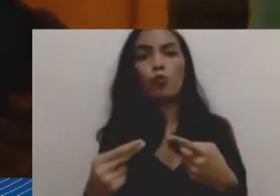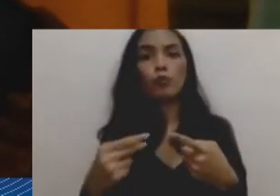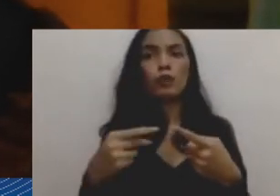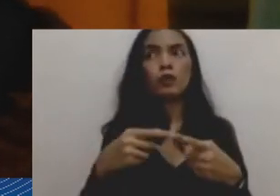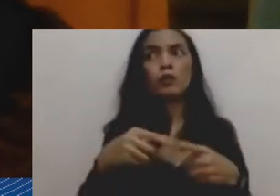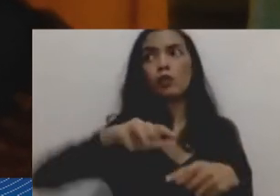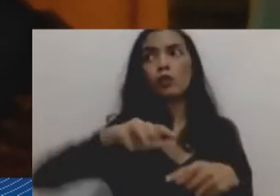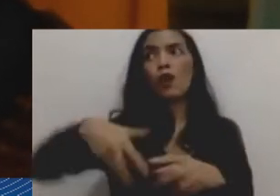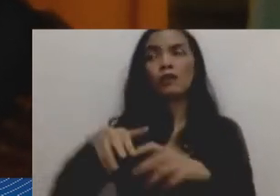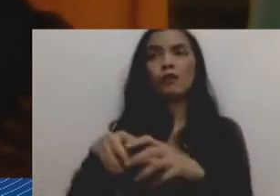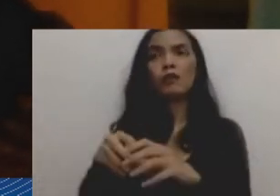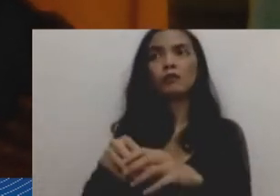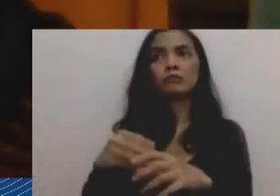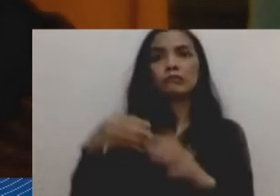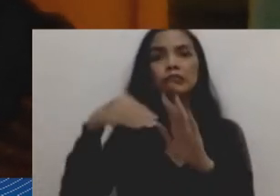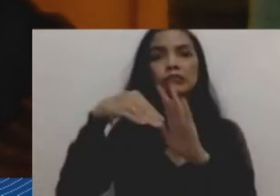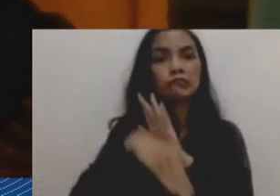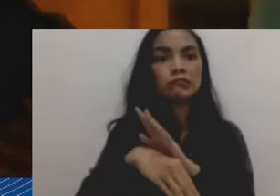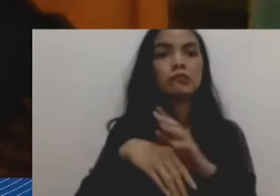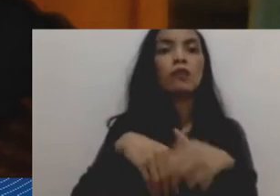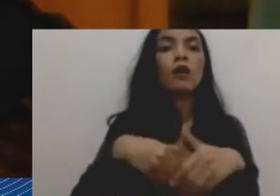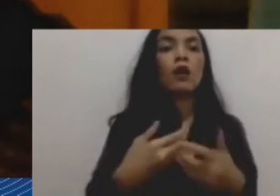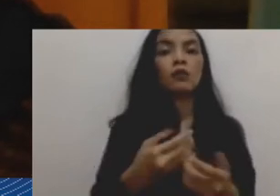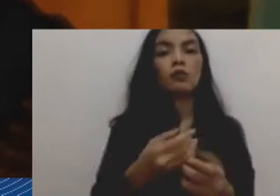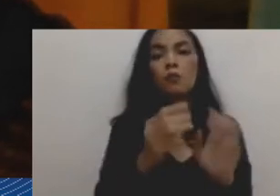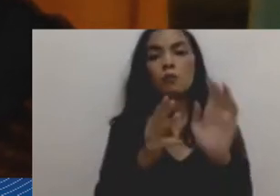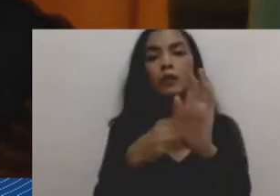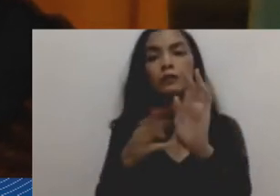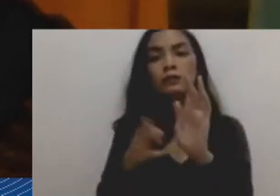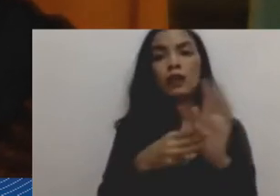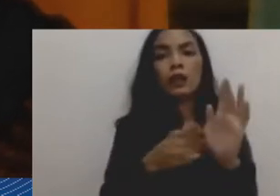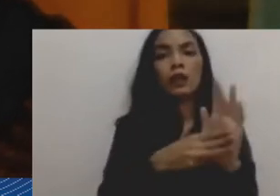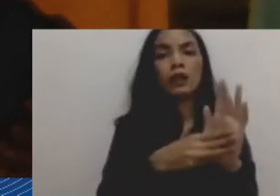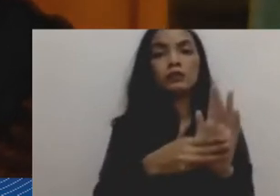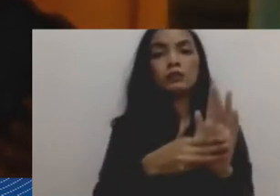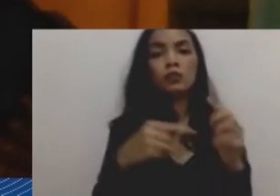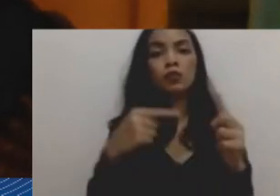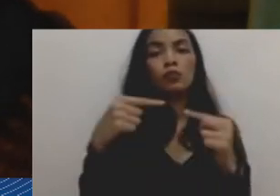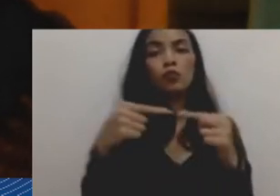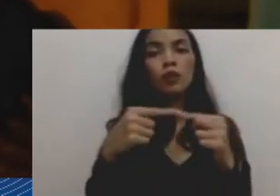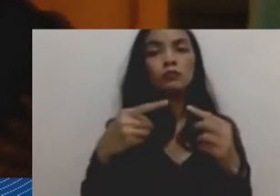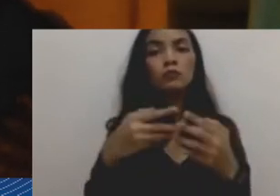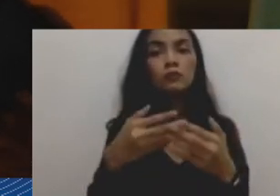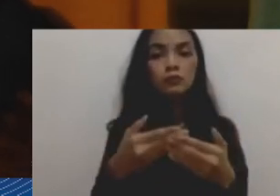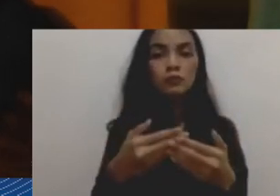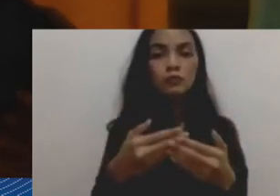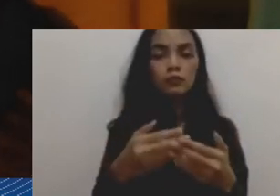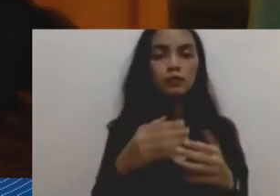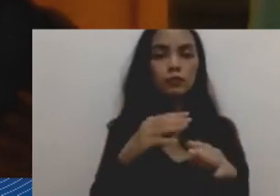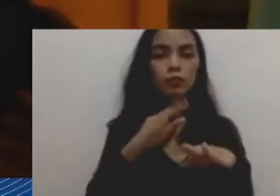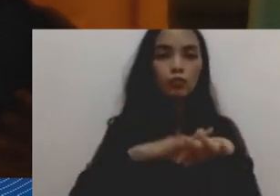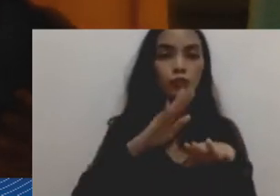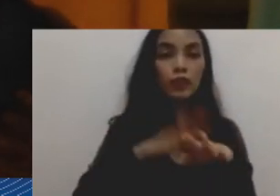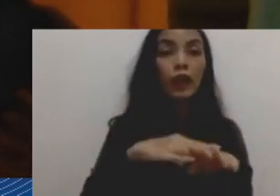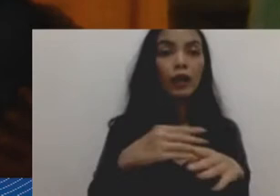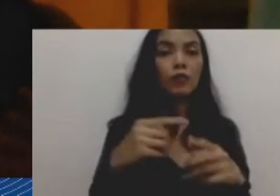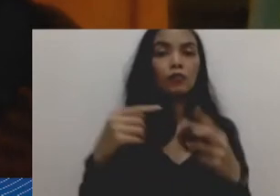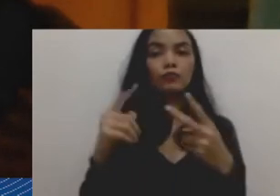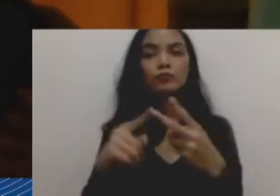keluarga, juga persoalan-persoalan yang secara sosiokultural itu sangat dekat kemudian